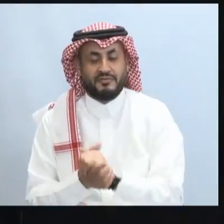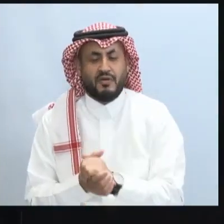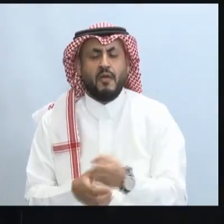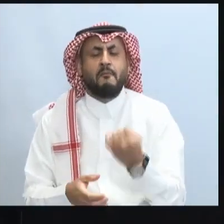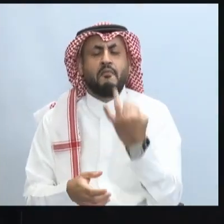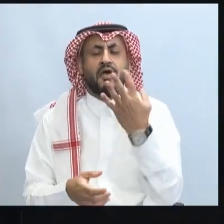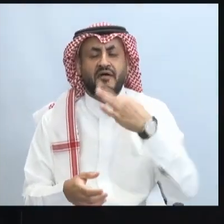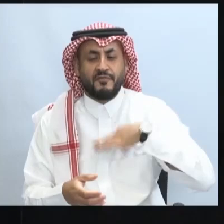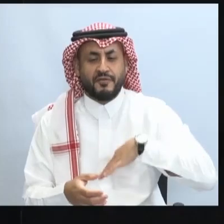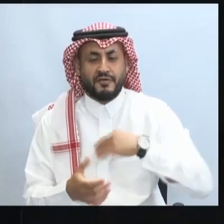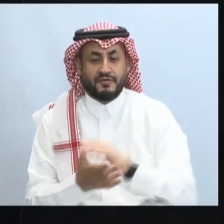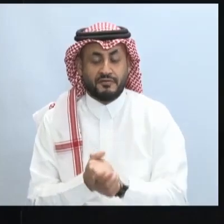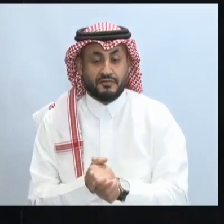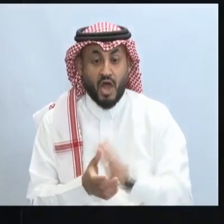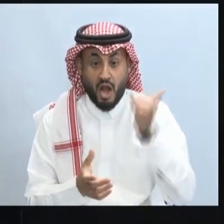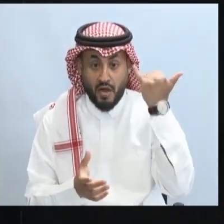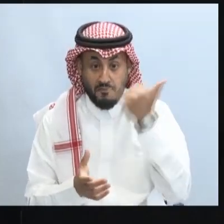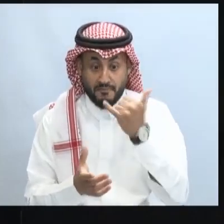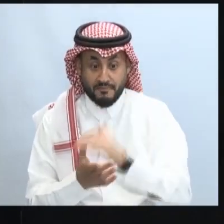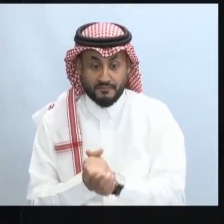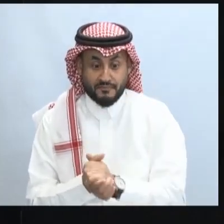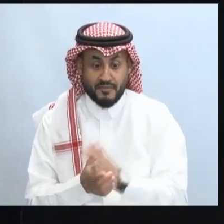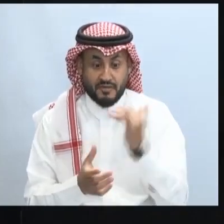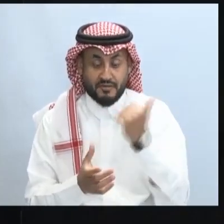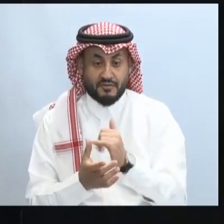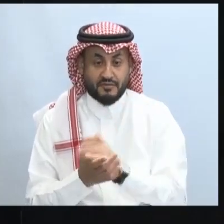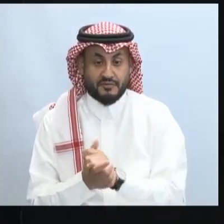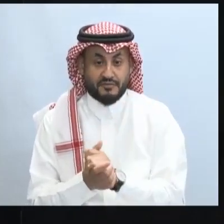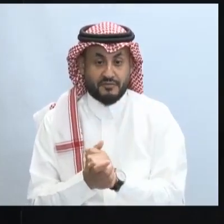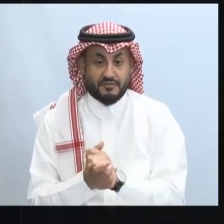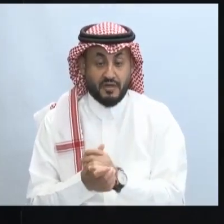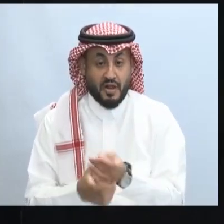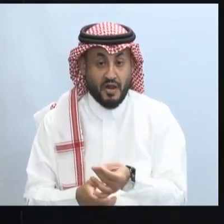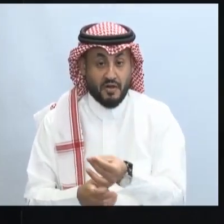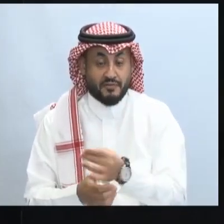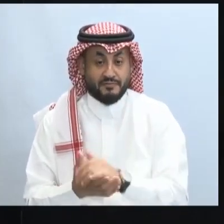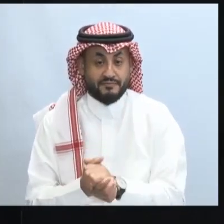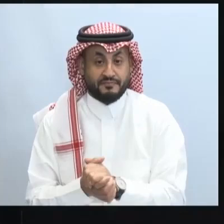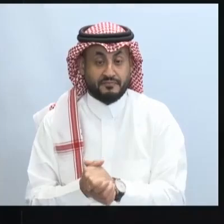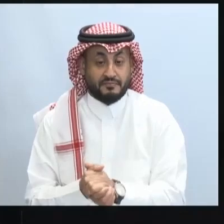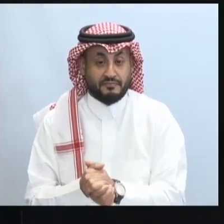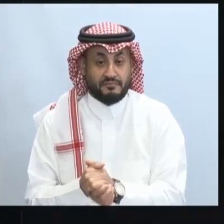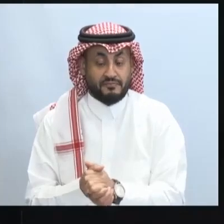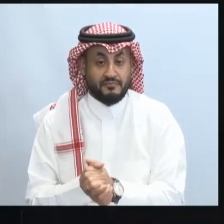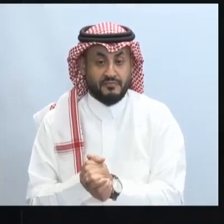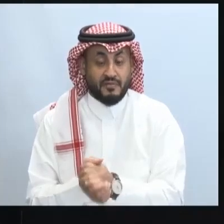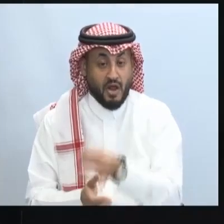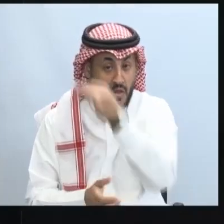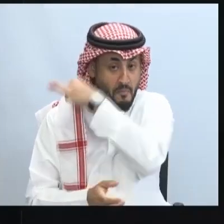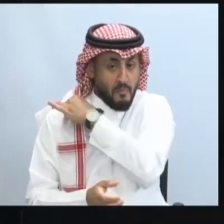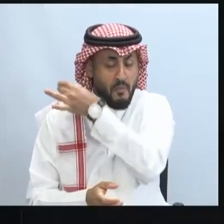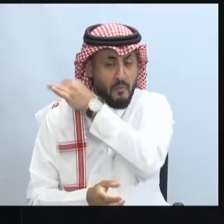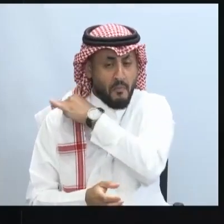ايضا من اهم الامور ان هذا التبسم هو سبيل للحسنات تخيلوا تعابير الوجه هذه